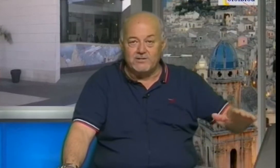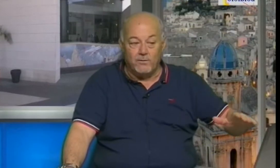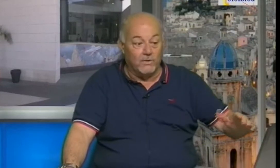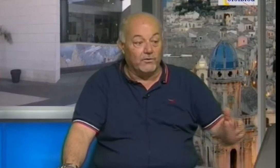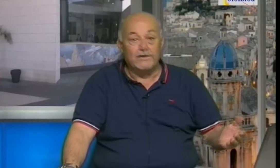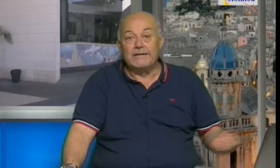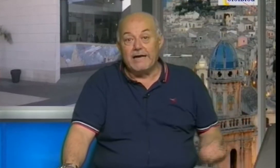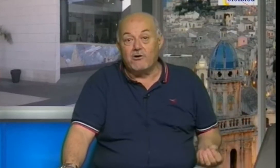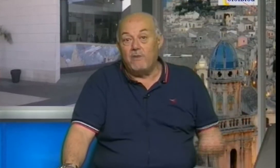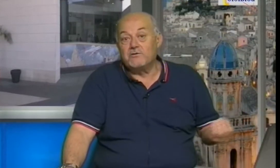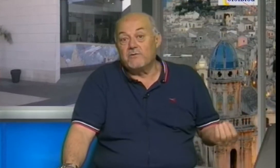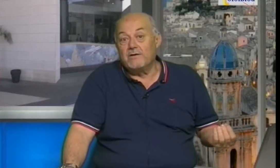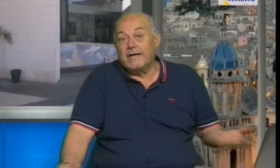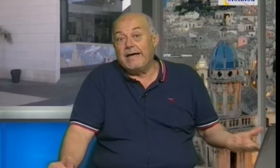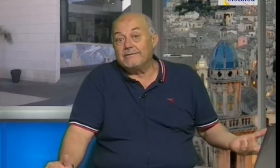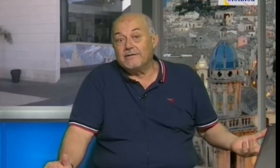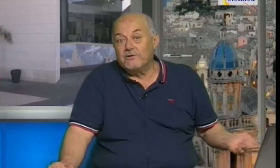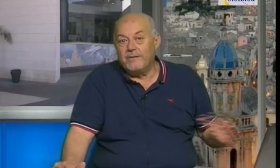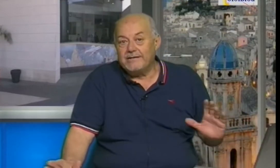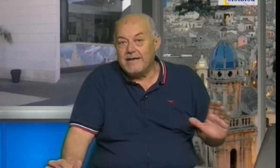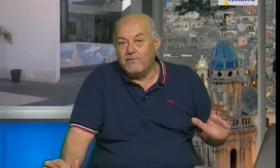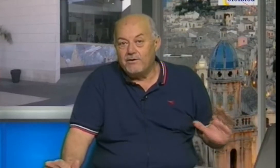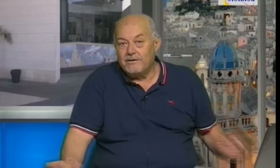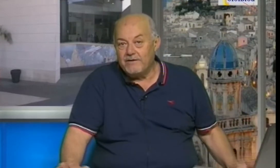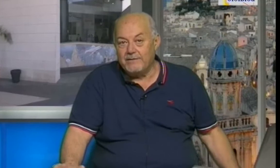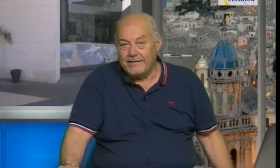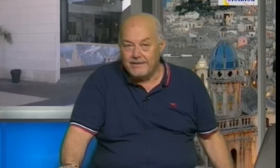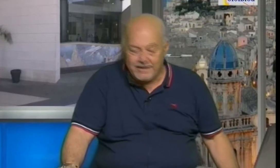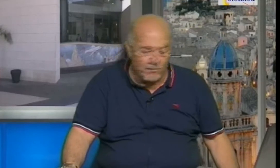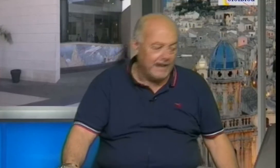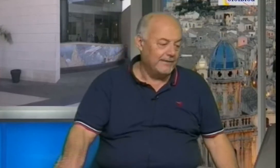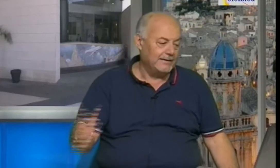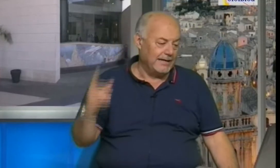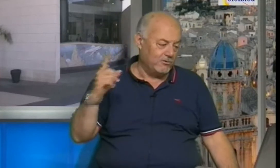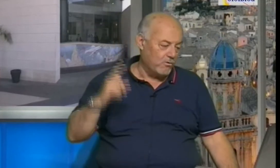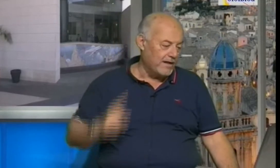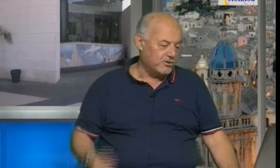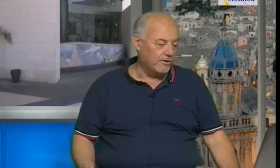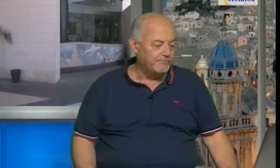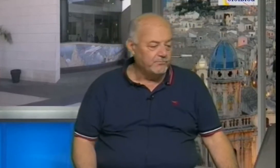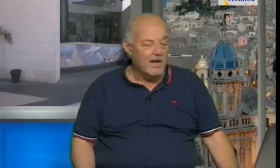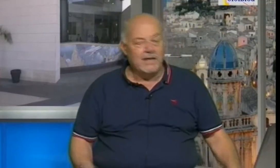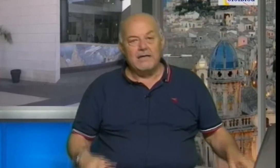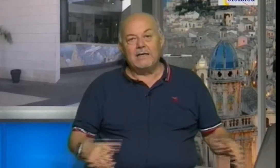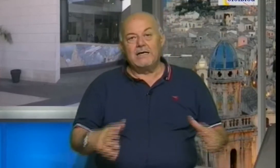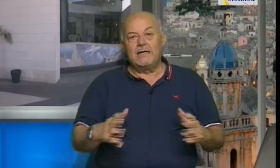in mezzo mondo, è Comiso quello che è, secondo me siamo veramente nei guai. Detto questo,